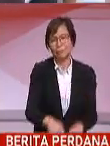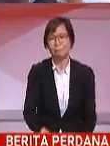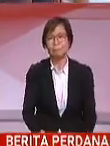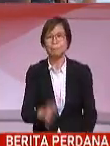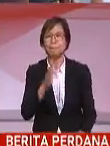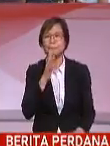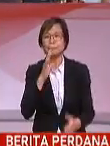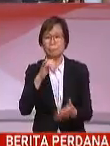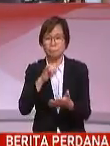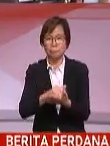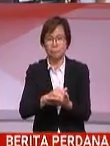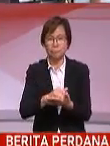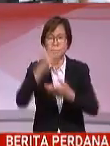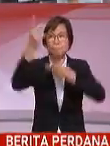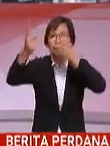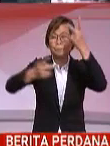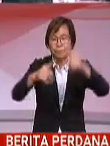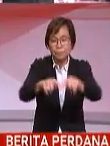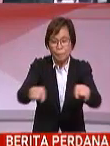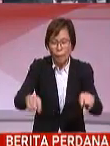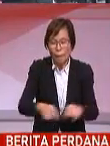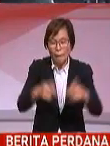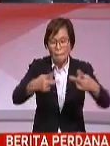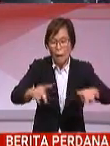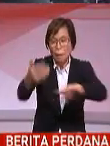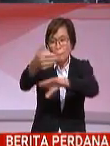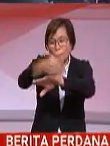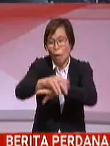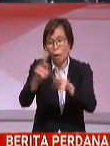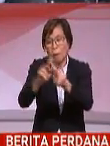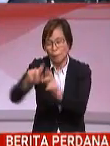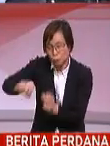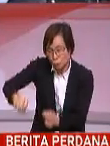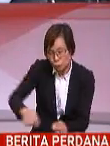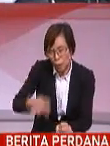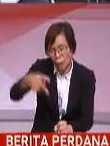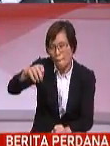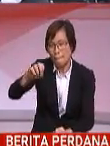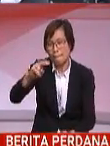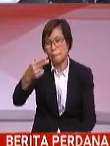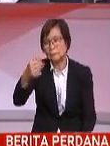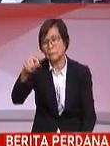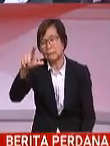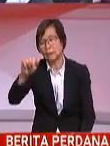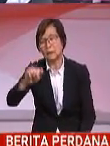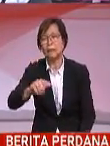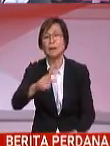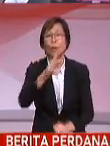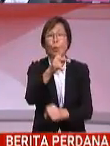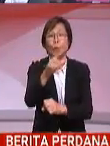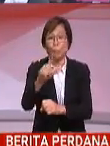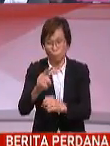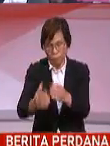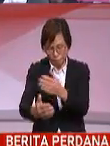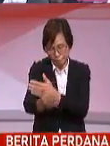Beliau berkata demikian selepas lawatan di tapak pasar malam Kampung Sungai Pencala, Ibu Negara pagi tadi.